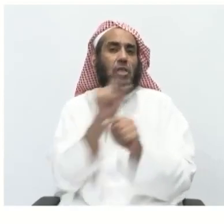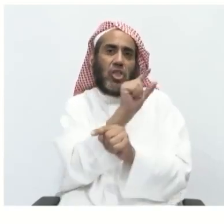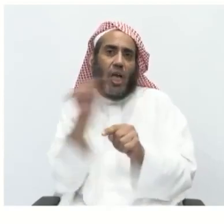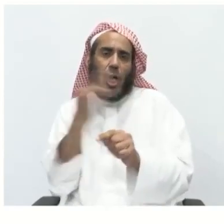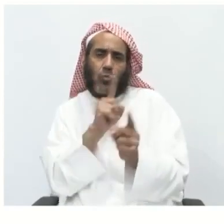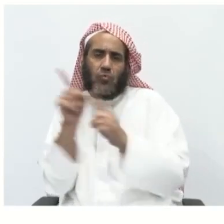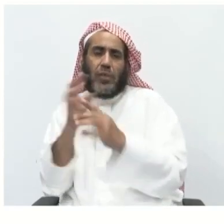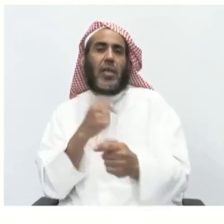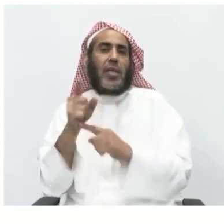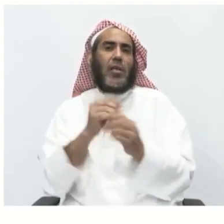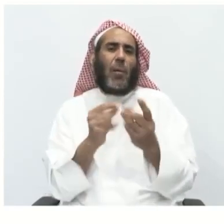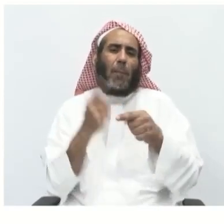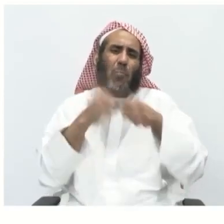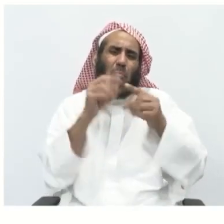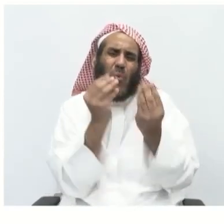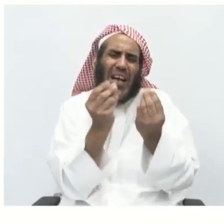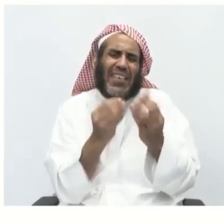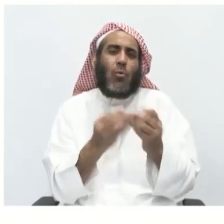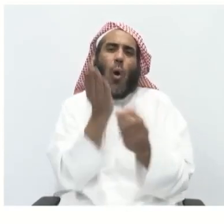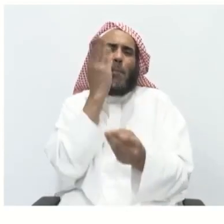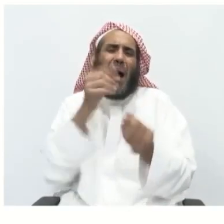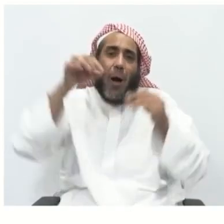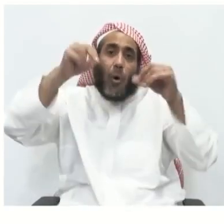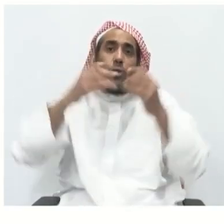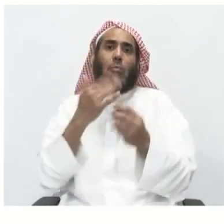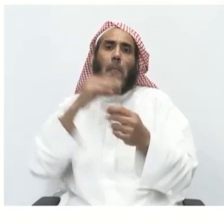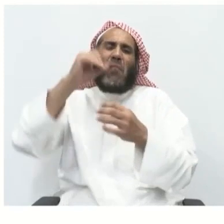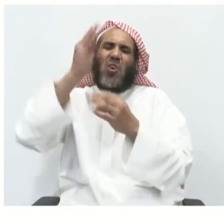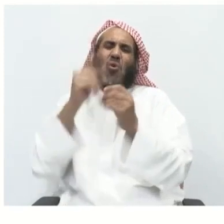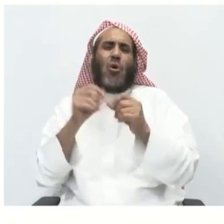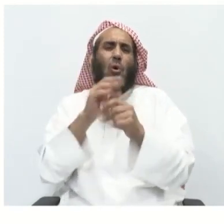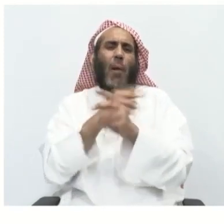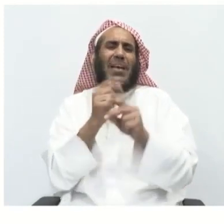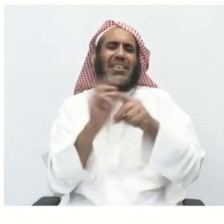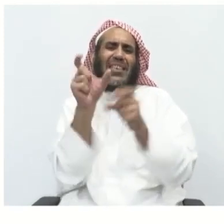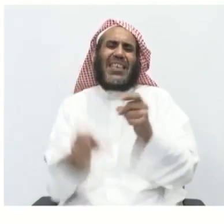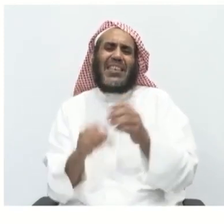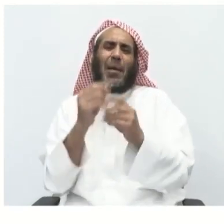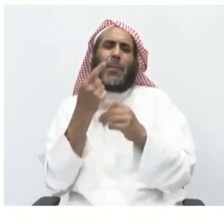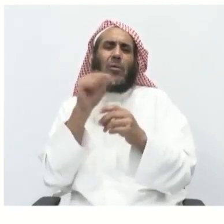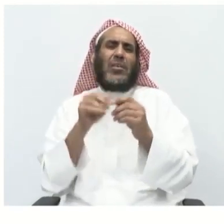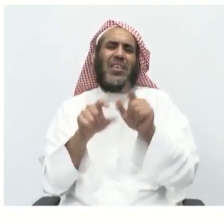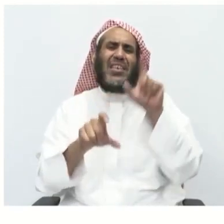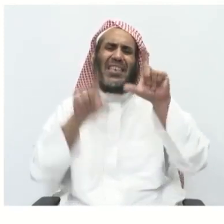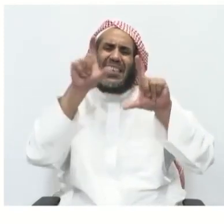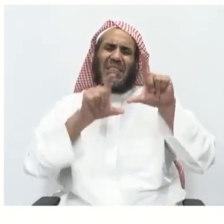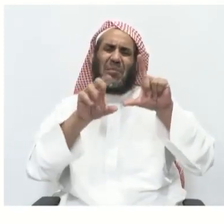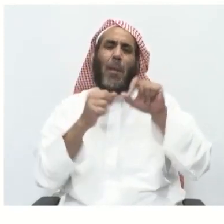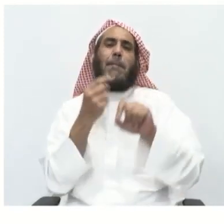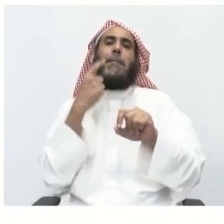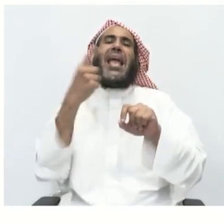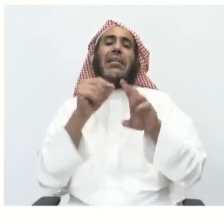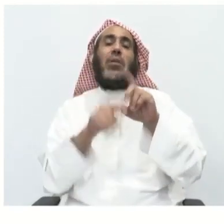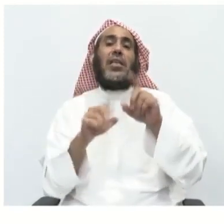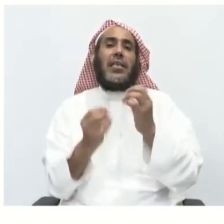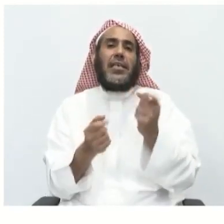سنحتاج براده حديد مع مقطر كاس سعتها 150 مللي مخبار مدرب سعتهم 100 ملي